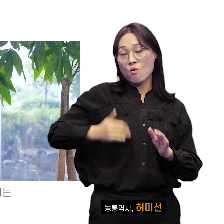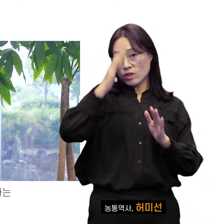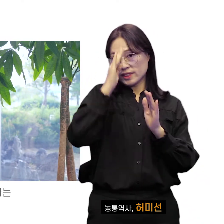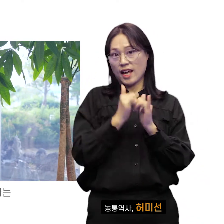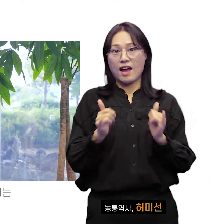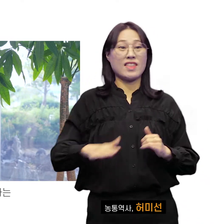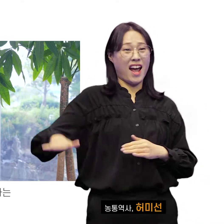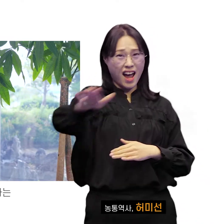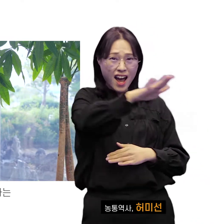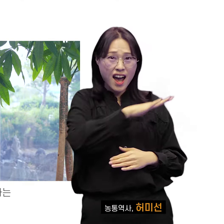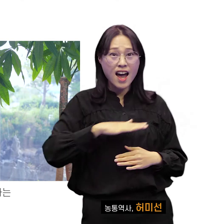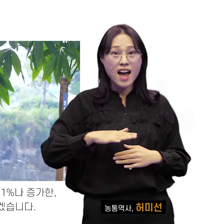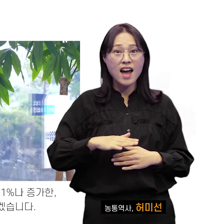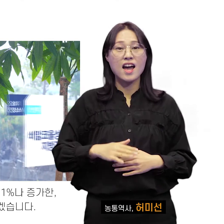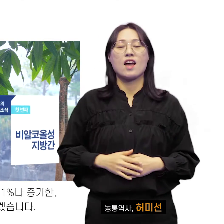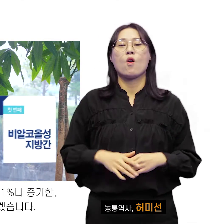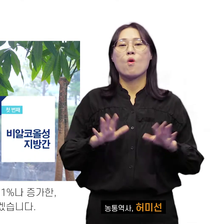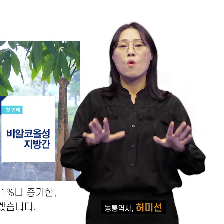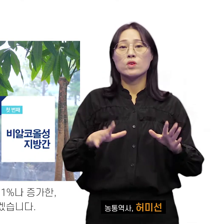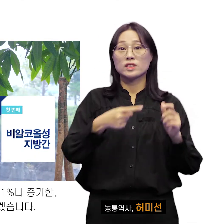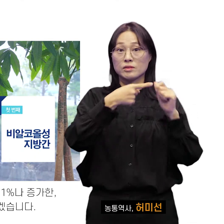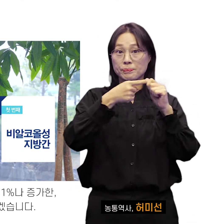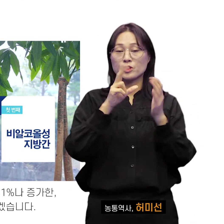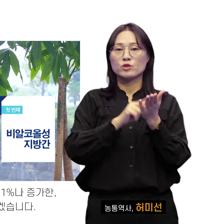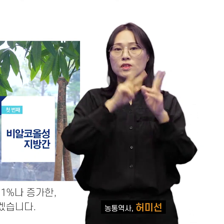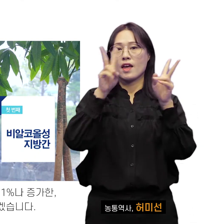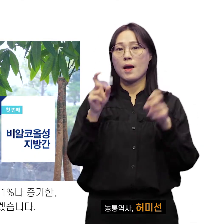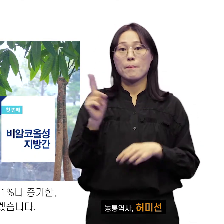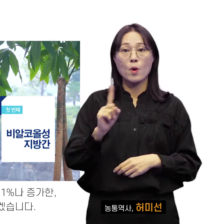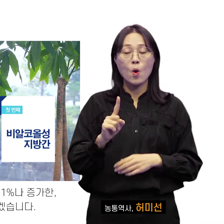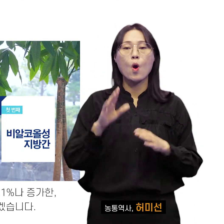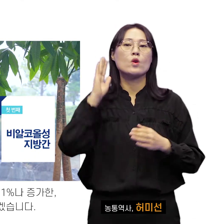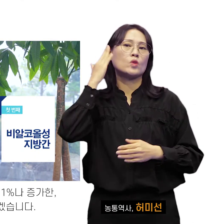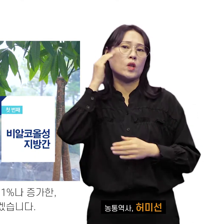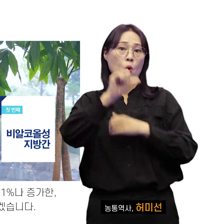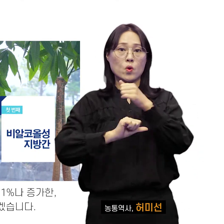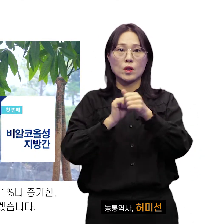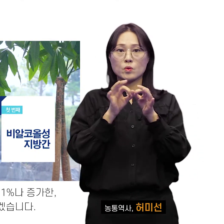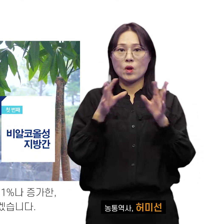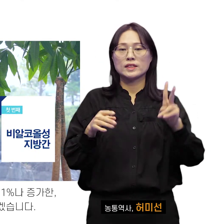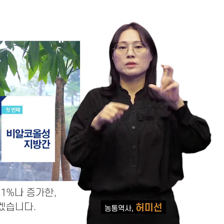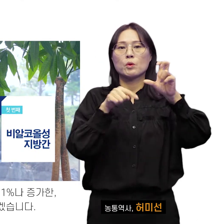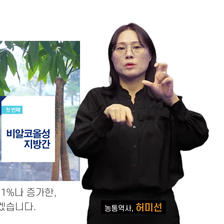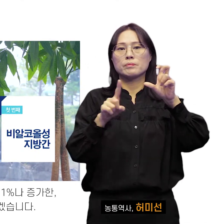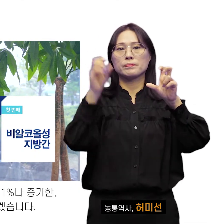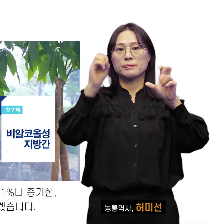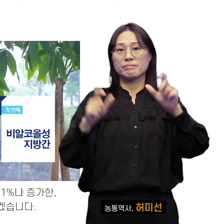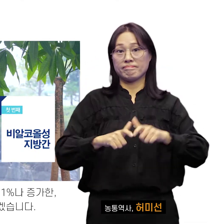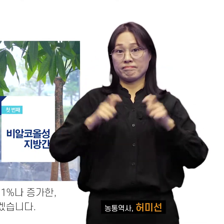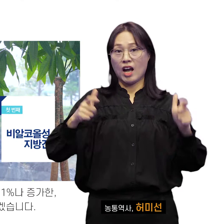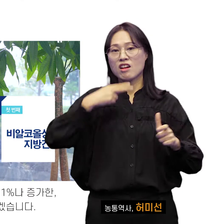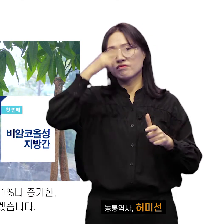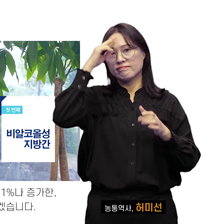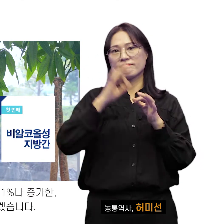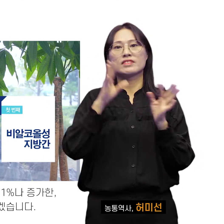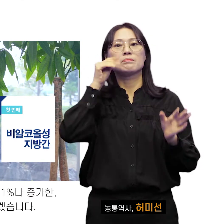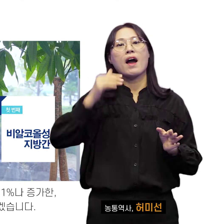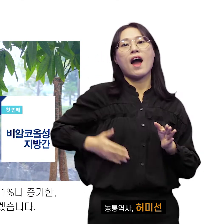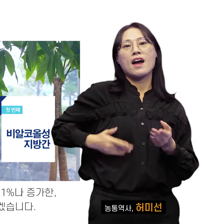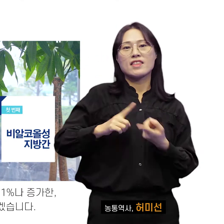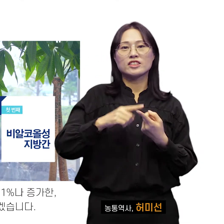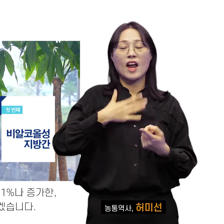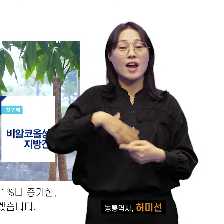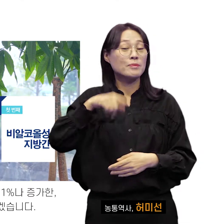지방간 환자들인데요. 오늘 첫 번째 주제로 최근 5년 새 25.1%나 증가한 비알코올성